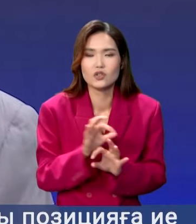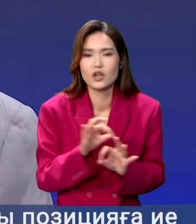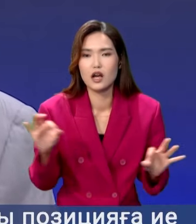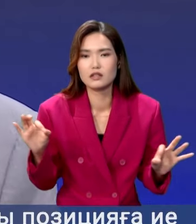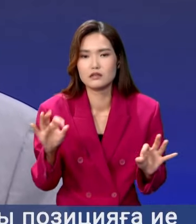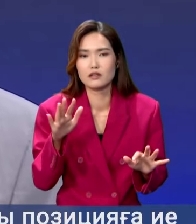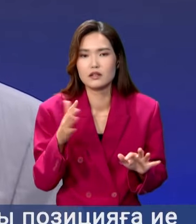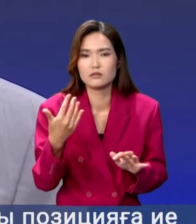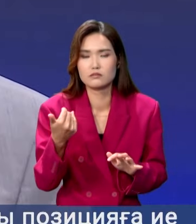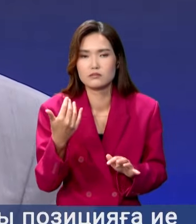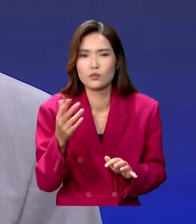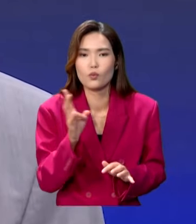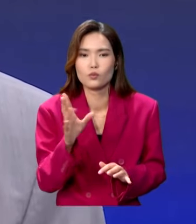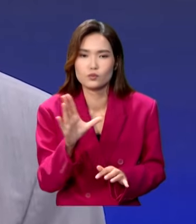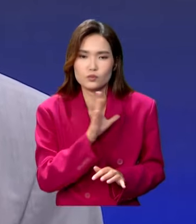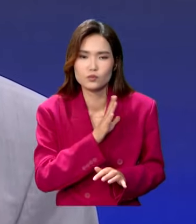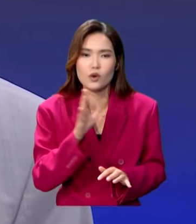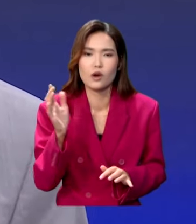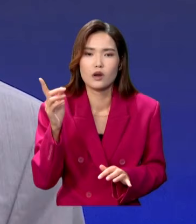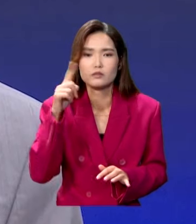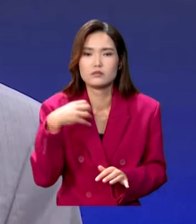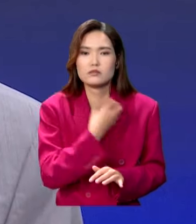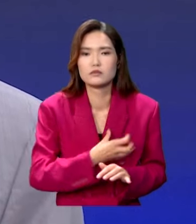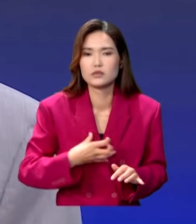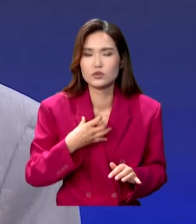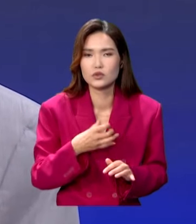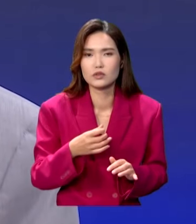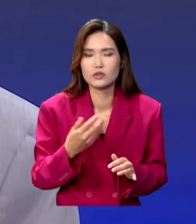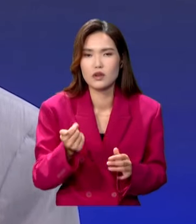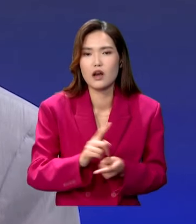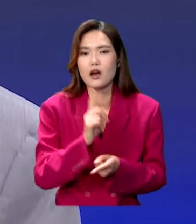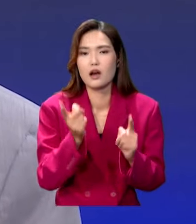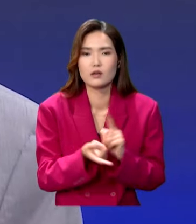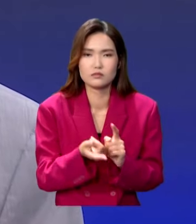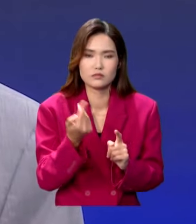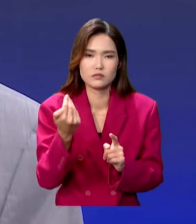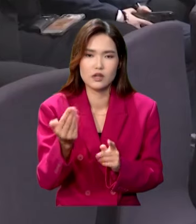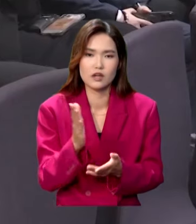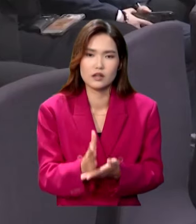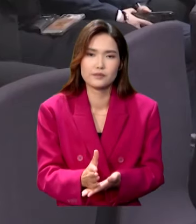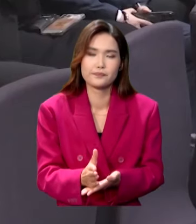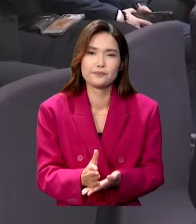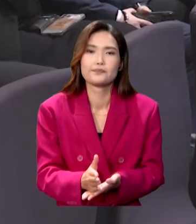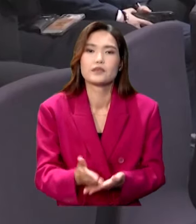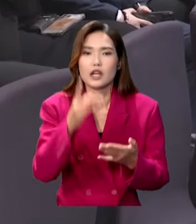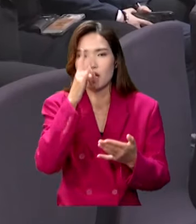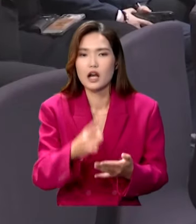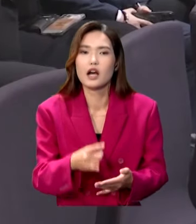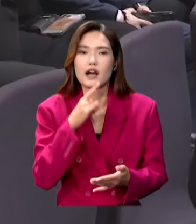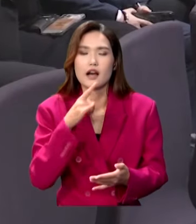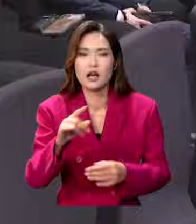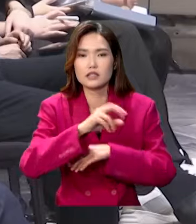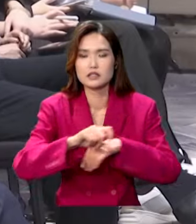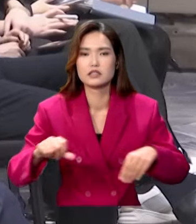position itself as best it can in those circumstances. Nimbleness would be the watchword. Қазақстанның сыртқы